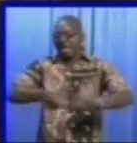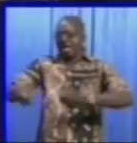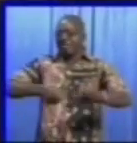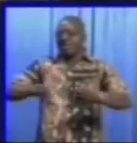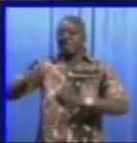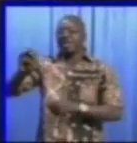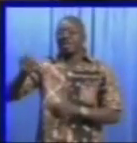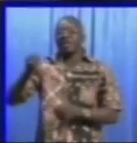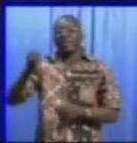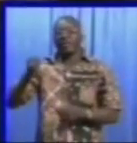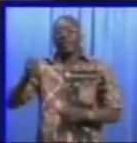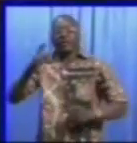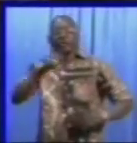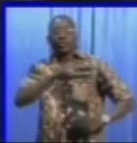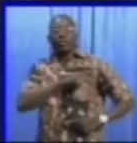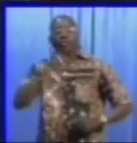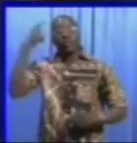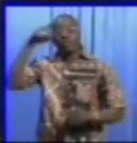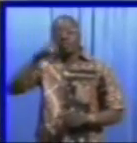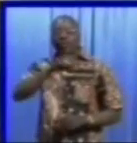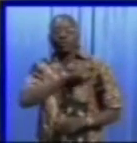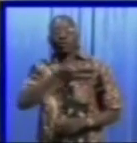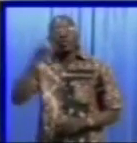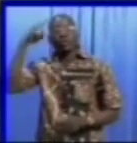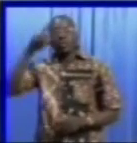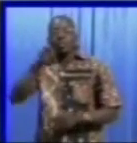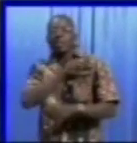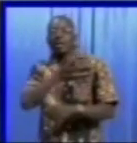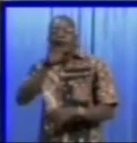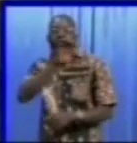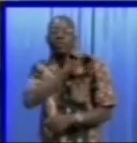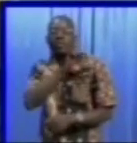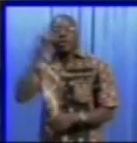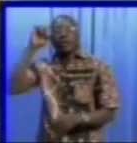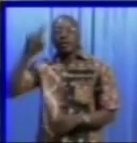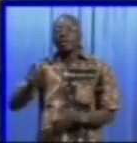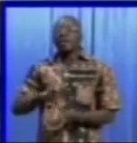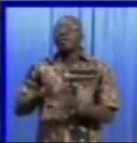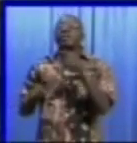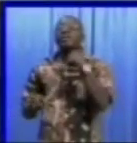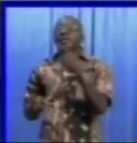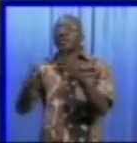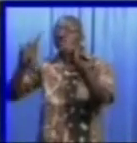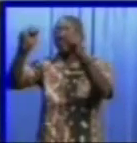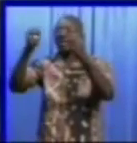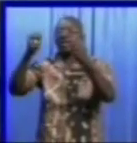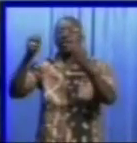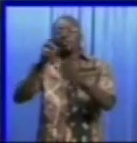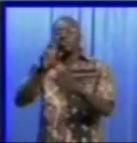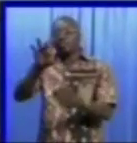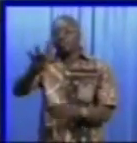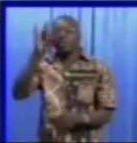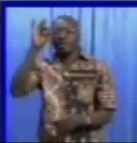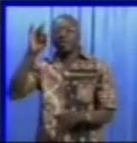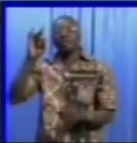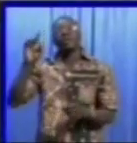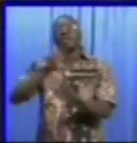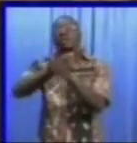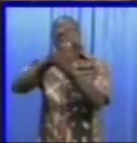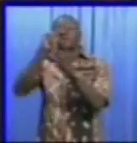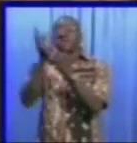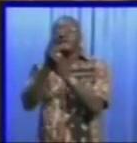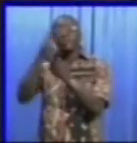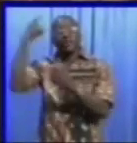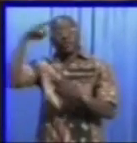administrative. Georges-Marie Compaoré a dans son discours souligné la pertinence du thème choisi, civisme et cohésion